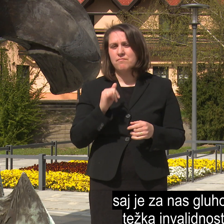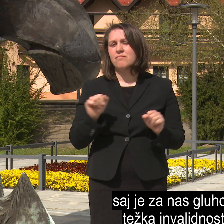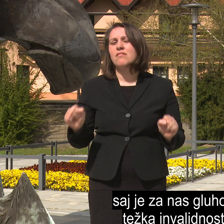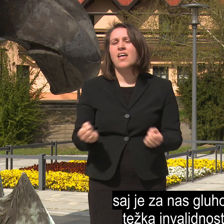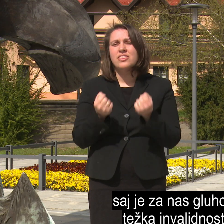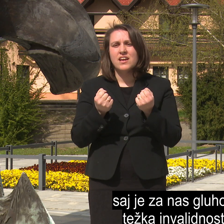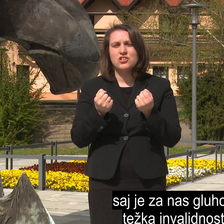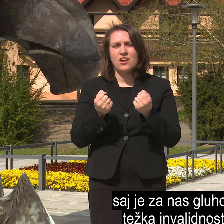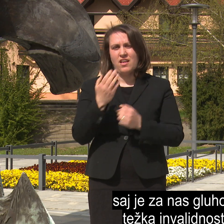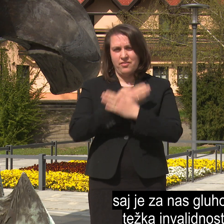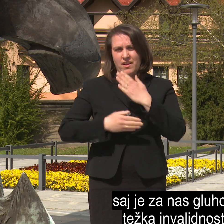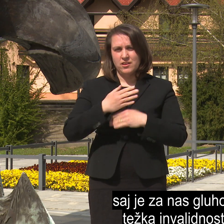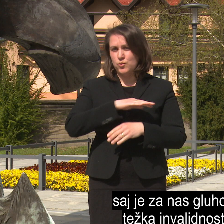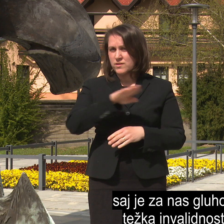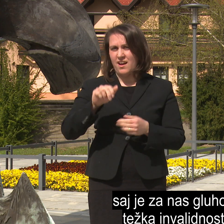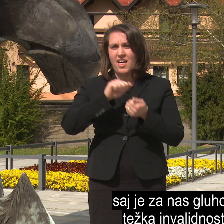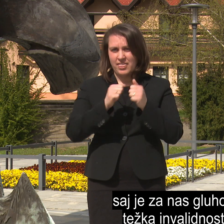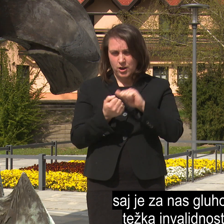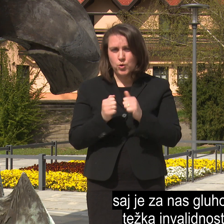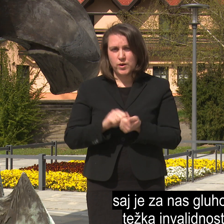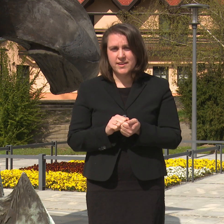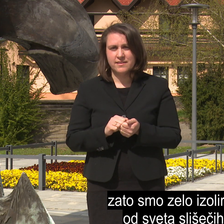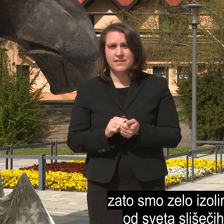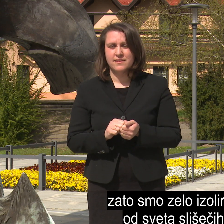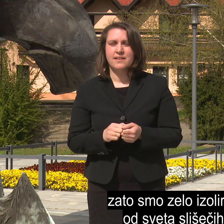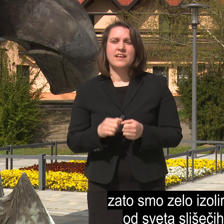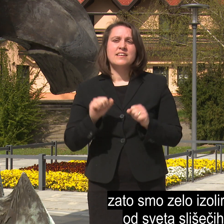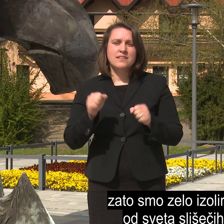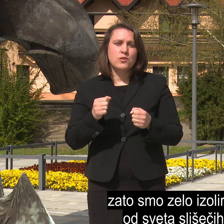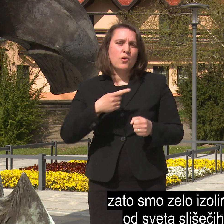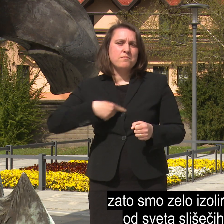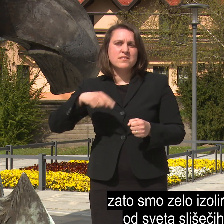saj za našo gluhoto je težko. Gluhota je težka invalidnost,